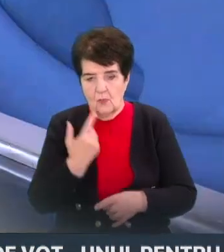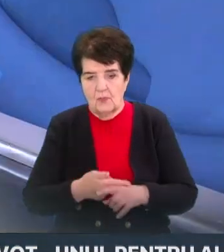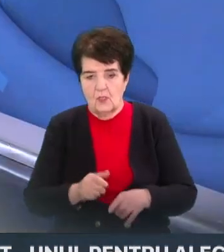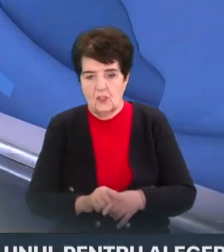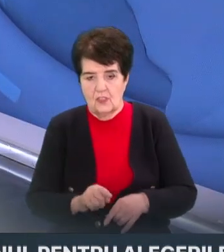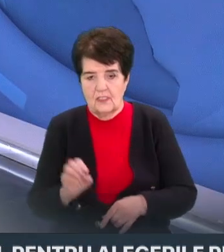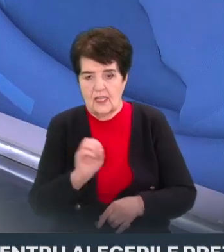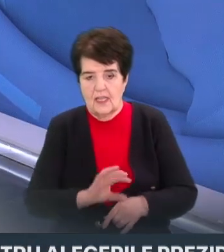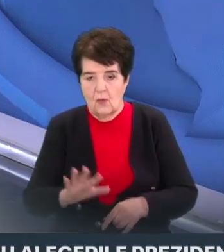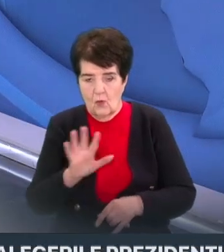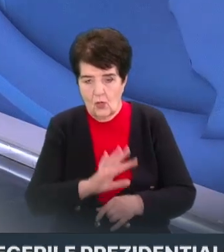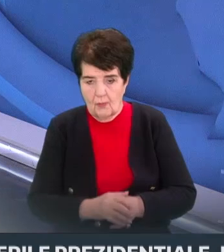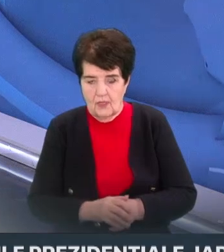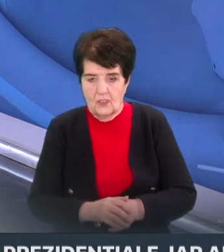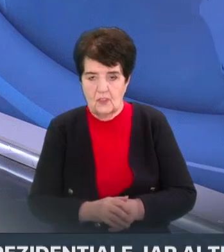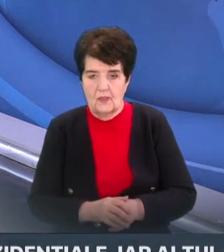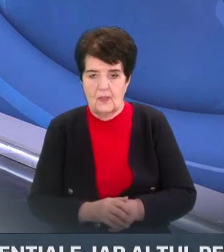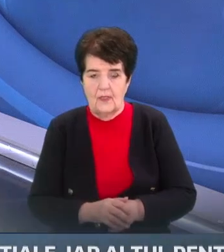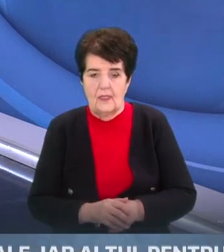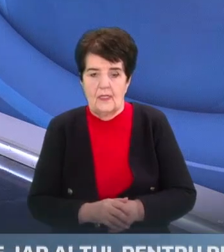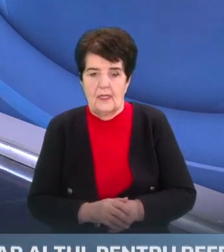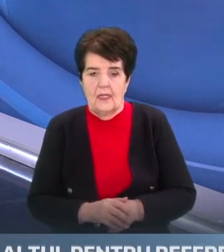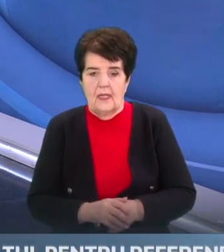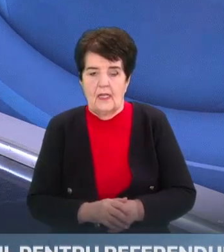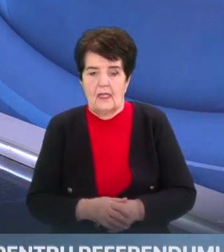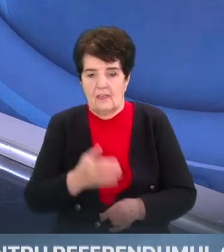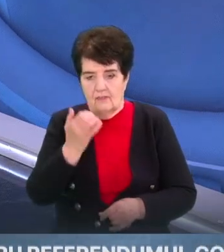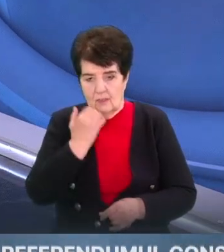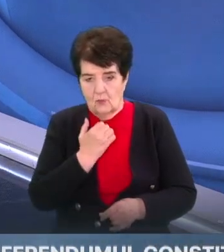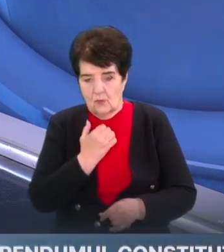informații. Trebuie să încheiem discuția aici. Vă mai aștept și cu alte ocazii la Moldova 1.